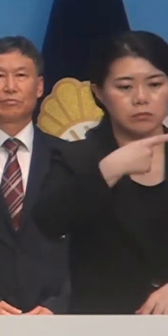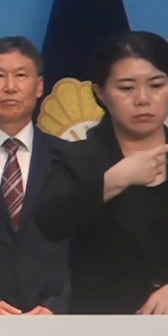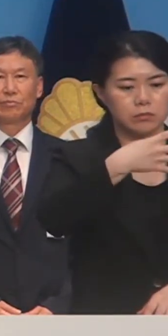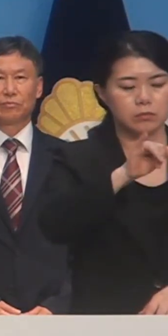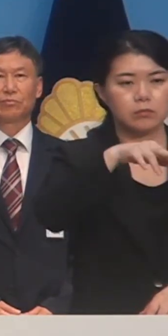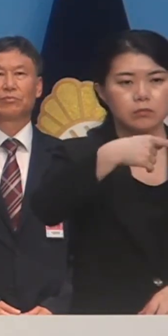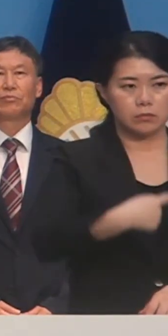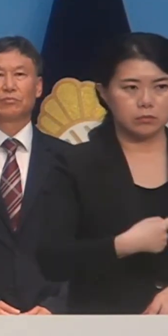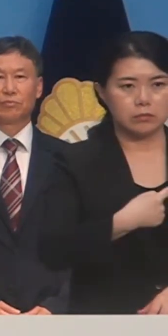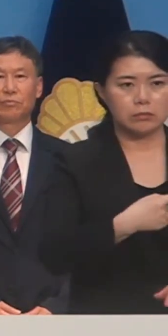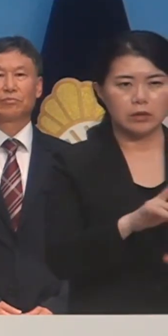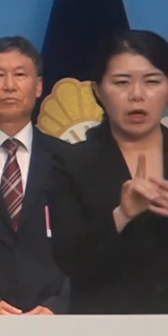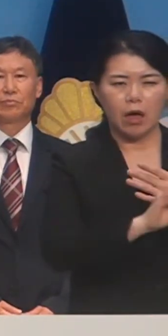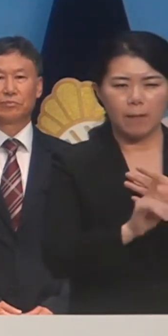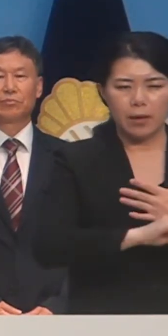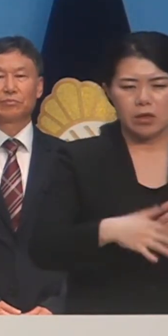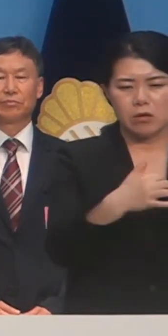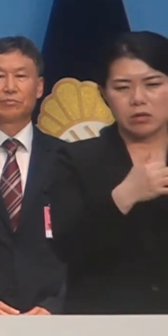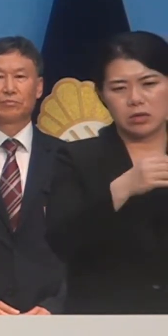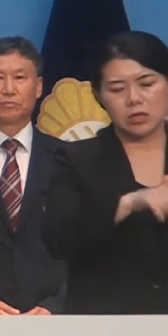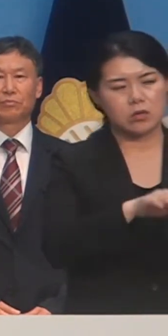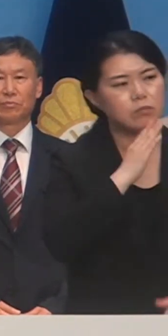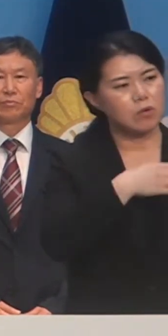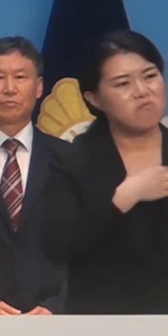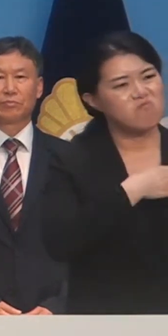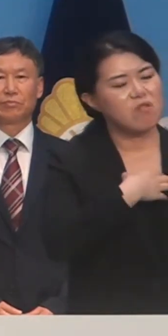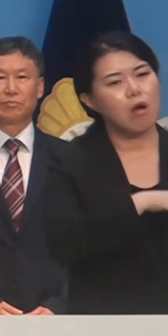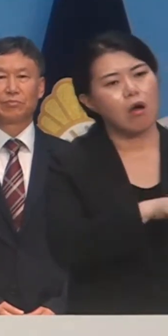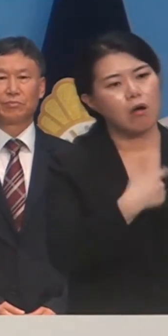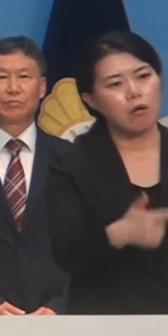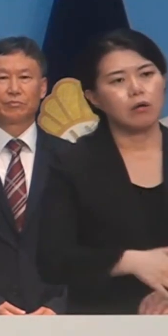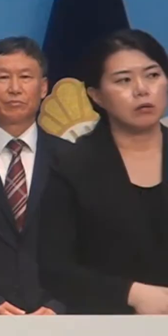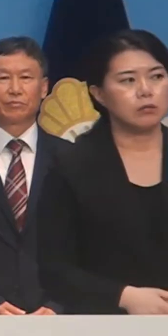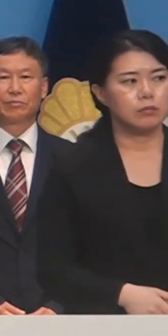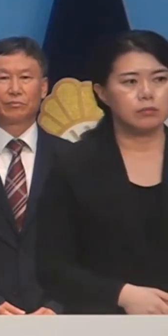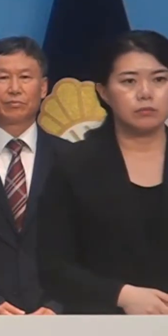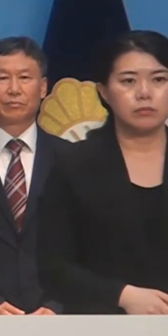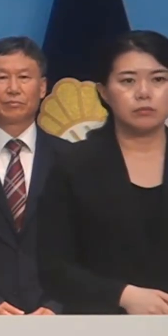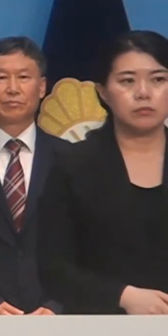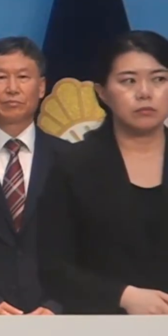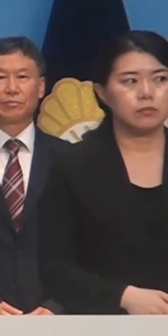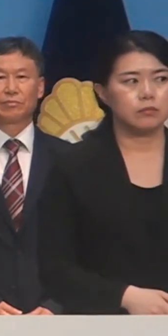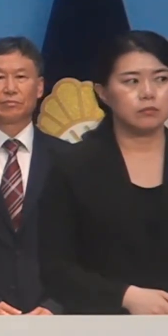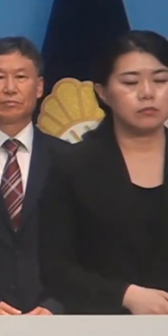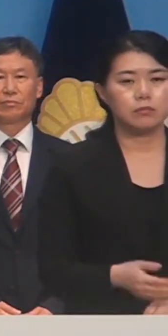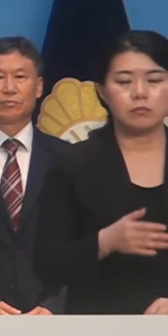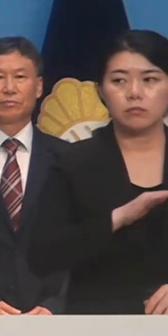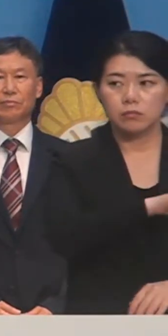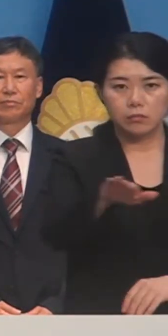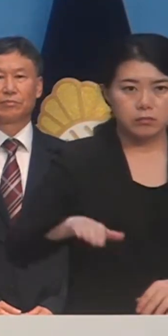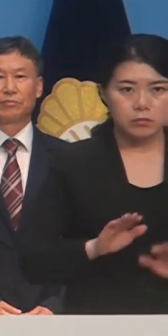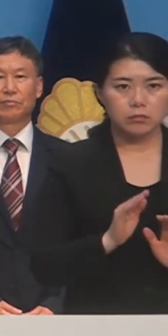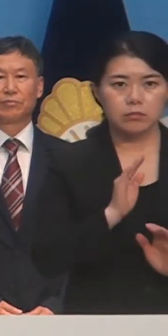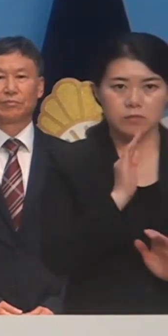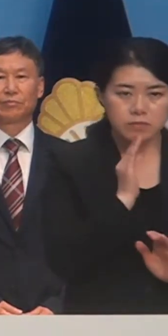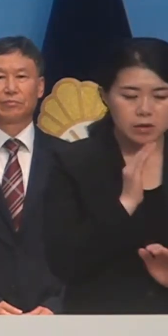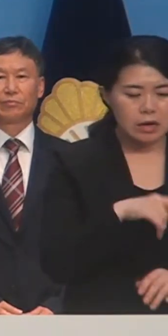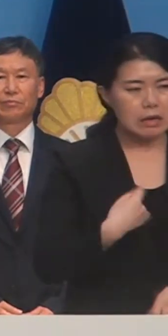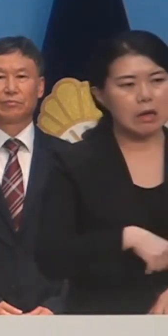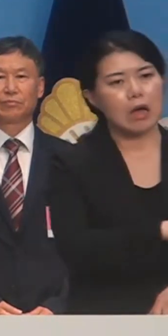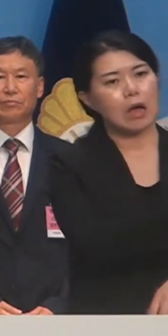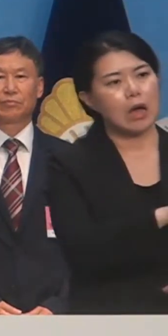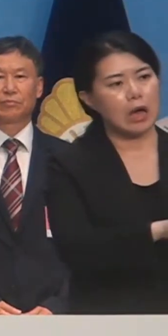전쟁의 선봉에서 가장 위력적인 역할을 하고 있을 정도이다. 우리도 심각한